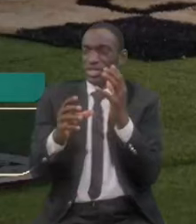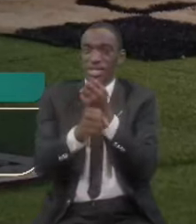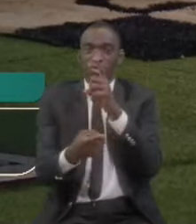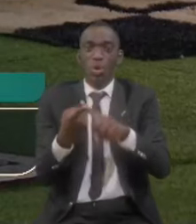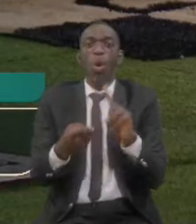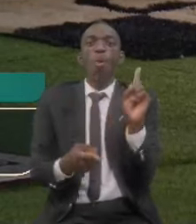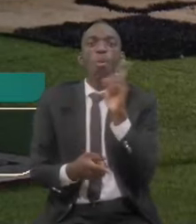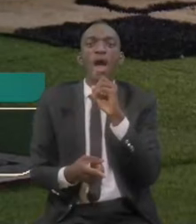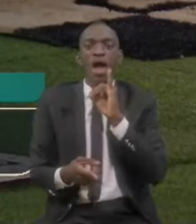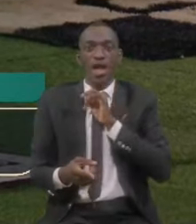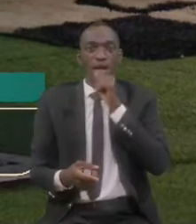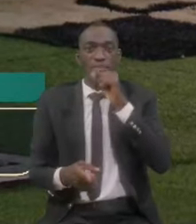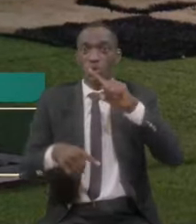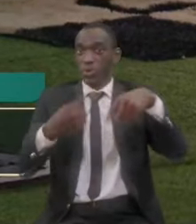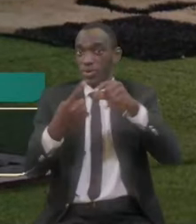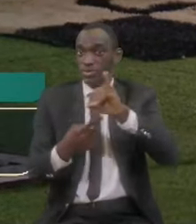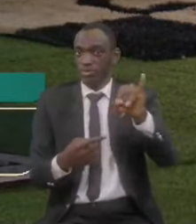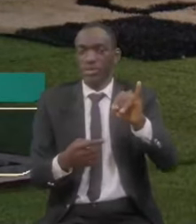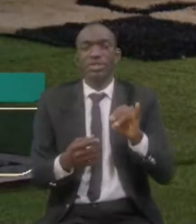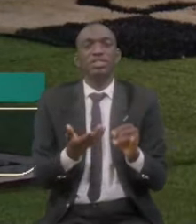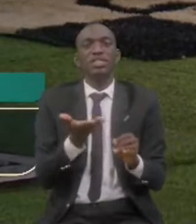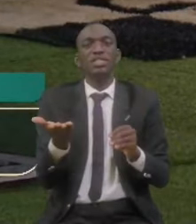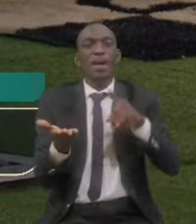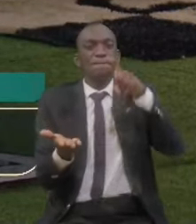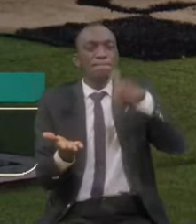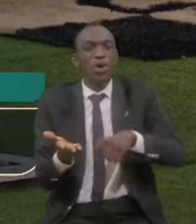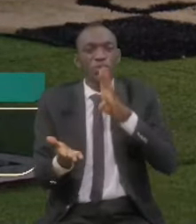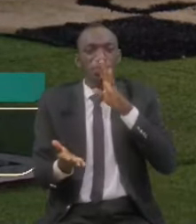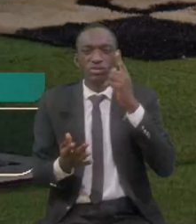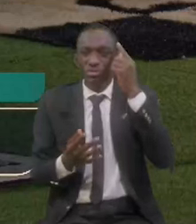j'atteigne ma destination? Il faut donc être réfléchi.